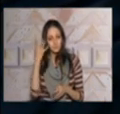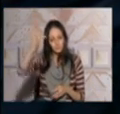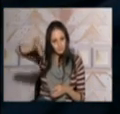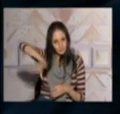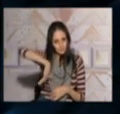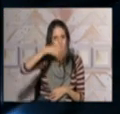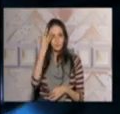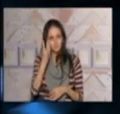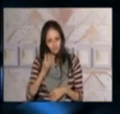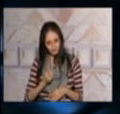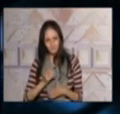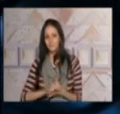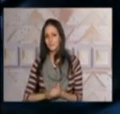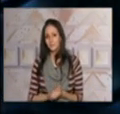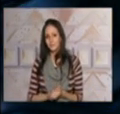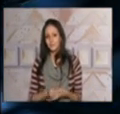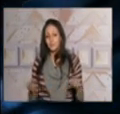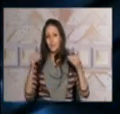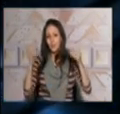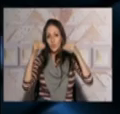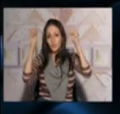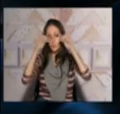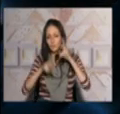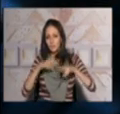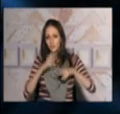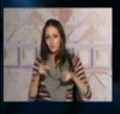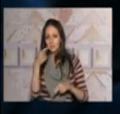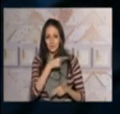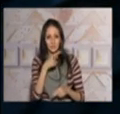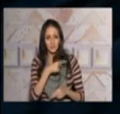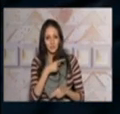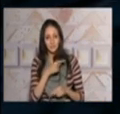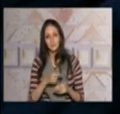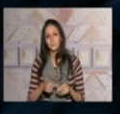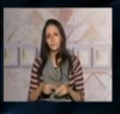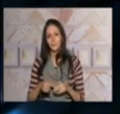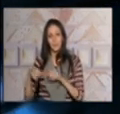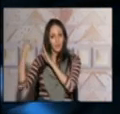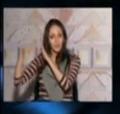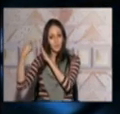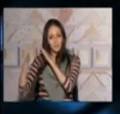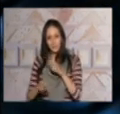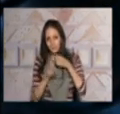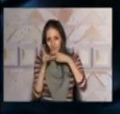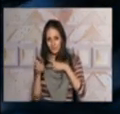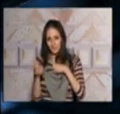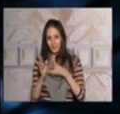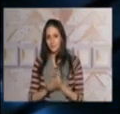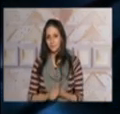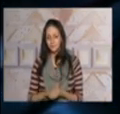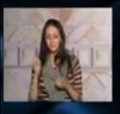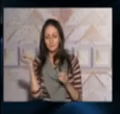تعمل الزياره وترجع بالليل. اضافه حاجه زي كده للبرنامج السياحي للسائح يا فندم، لان هو ده اللي مهم بالنسبه لنا، هو